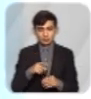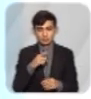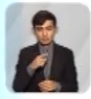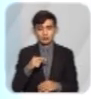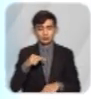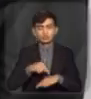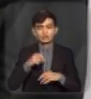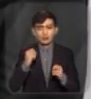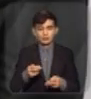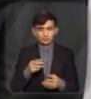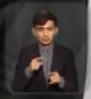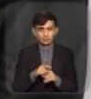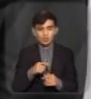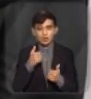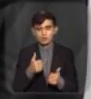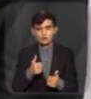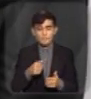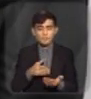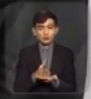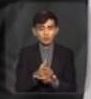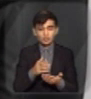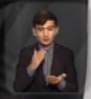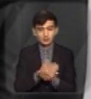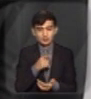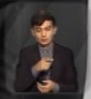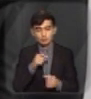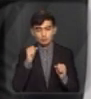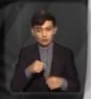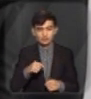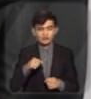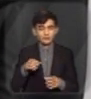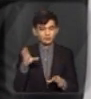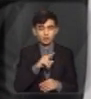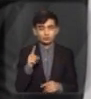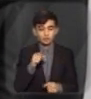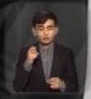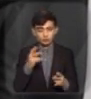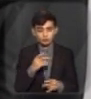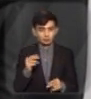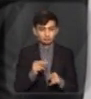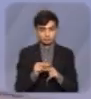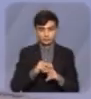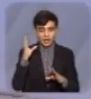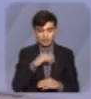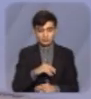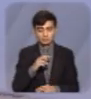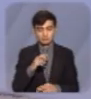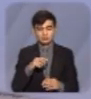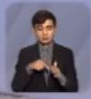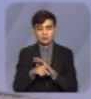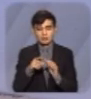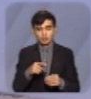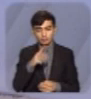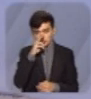ощущает. За хороший подход могут тебе сделать и все, что нужно, несмотря ни на что.